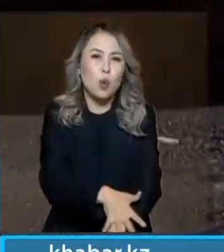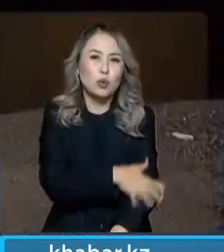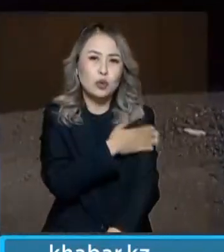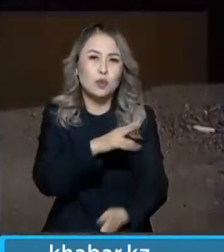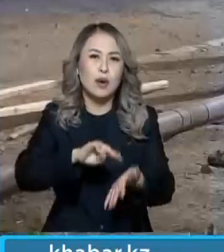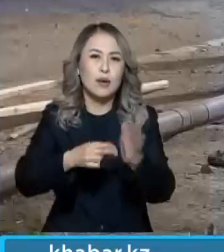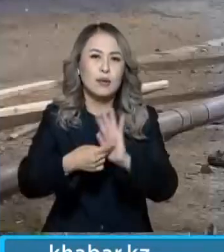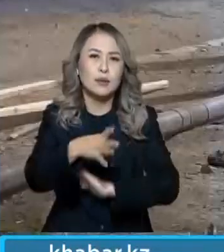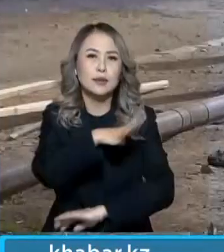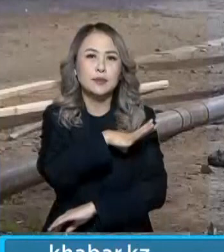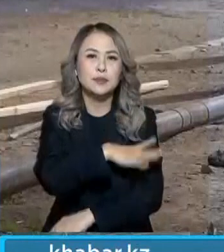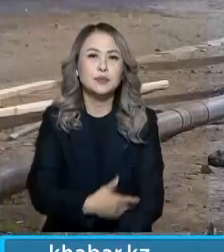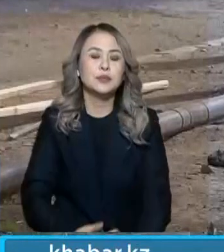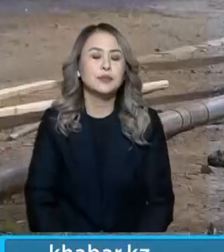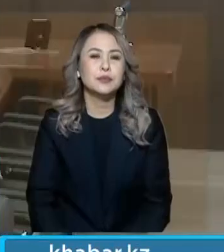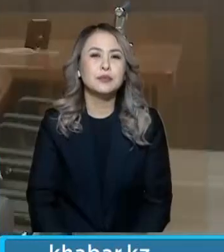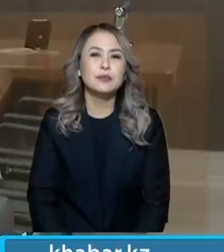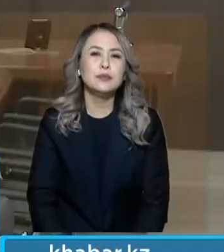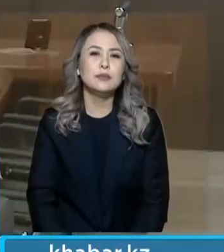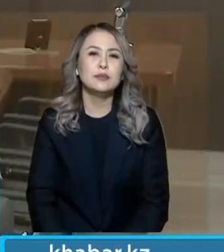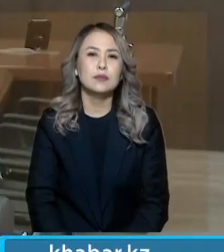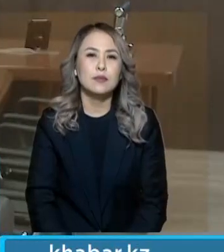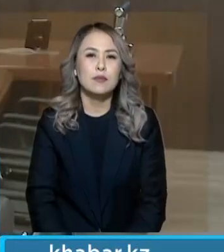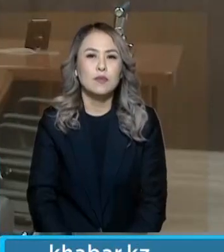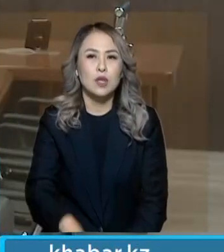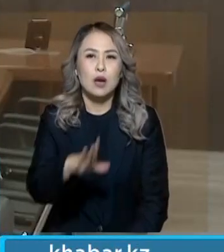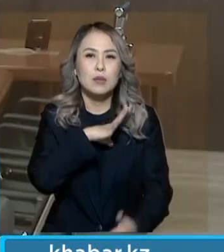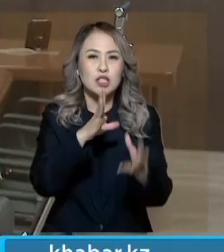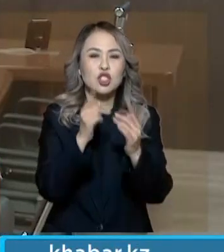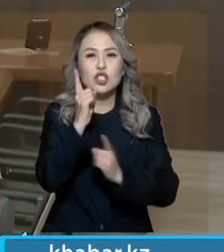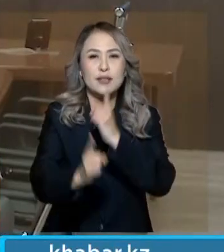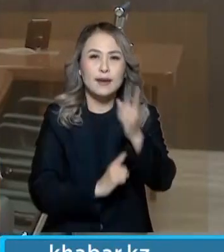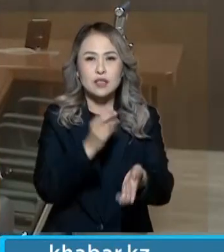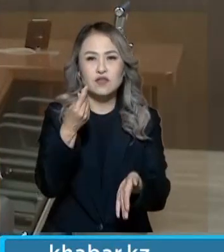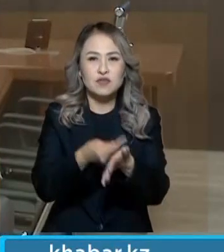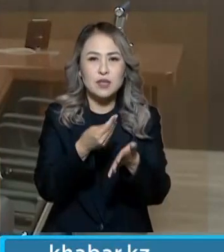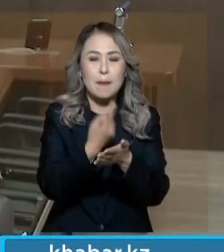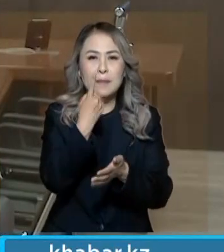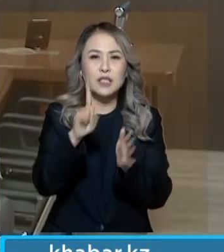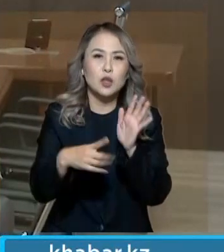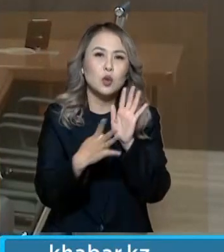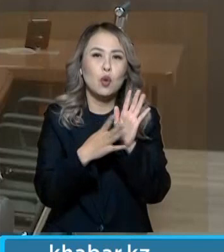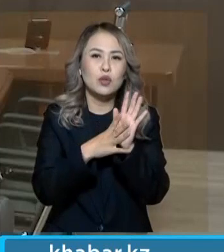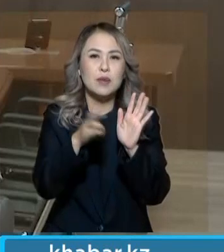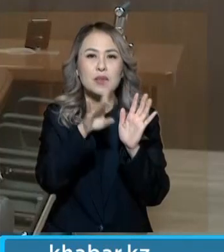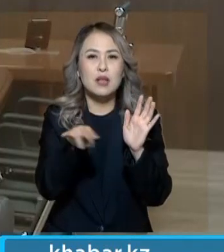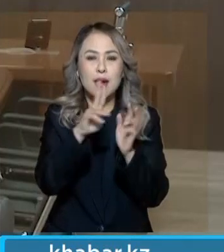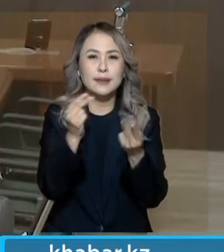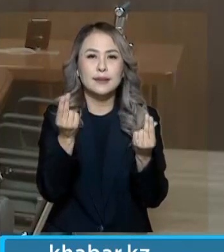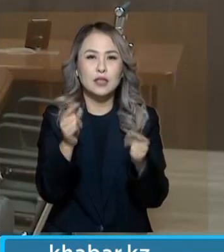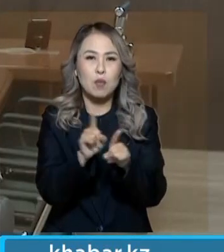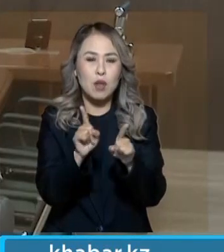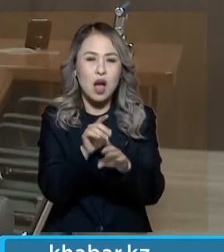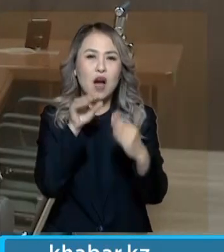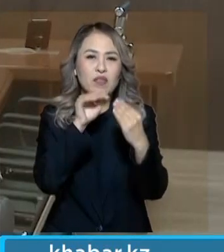ұзартуды жоспарлаған. Жезқазған қаласының экономика және қаржы бөлімі 1,9 миллиард теңгеге